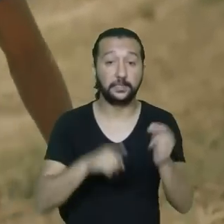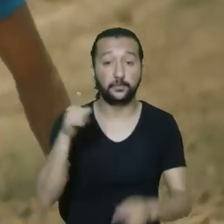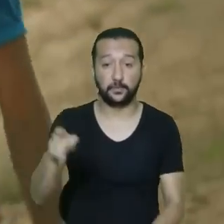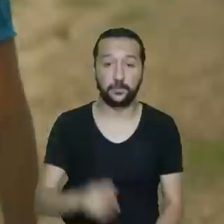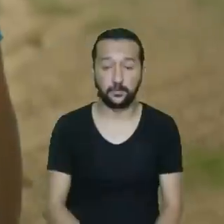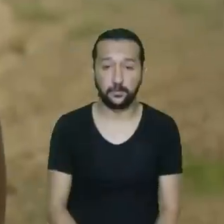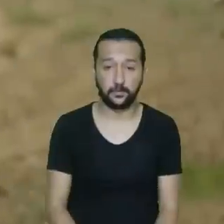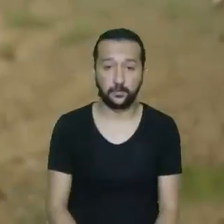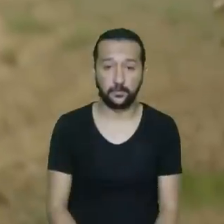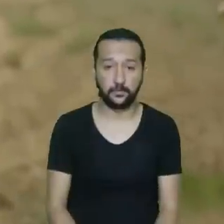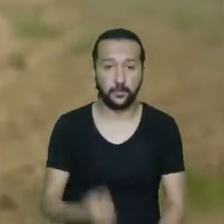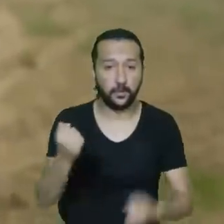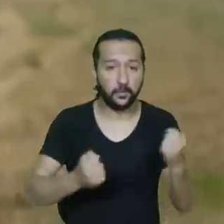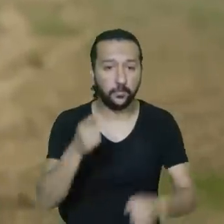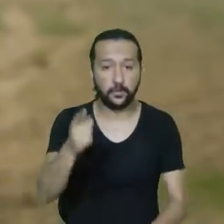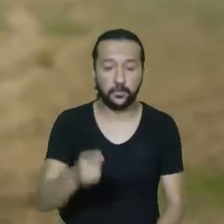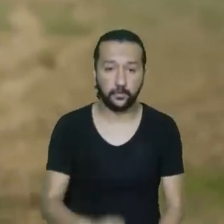da. Araba?